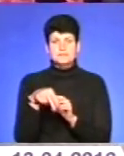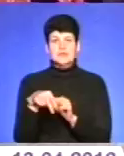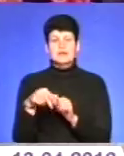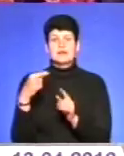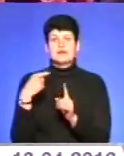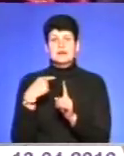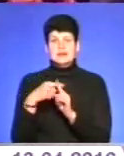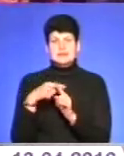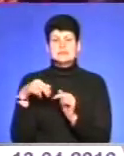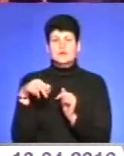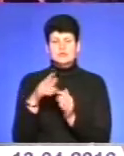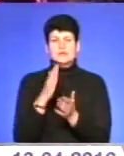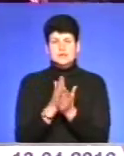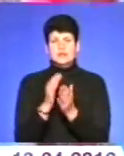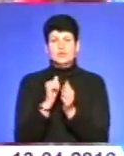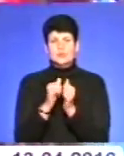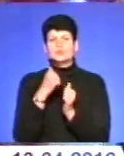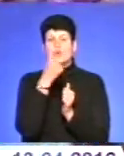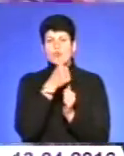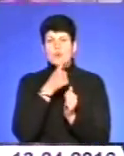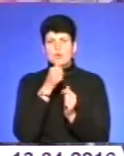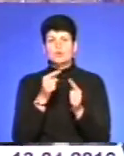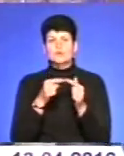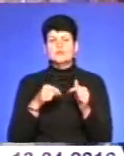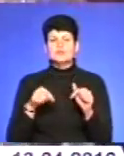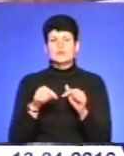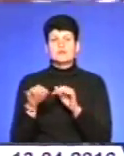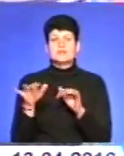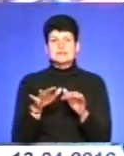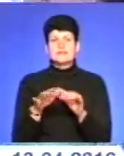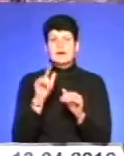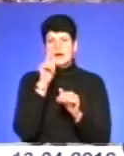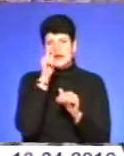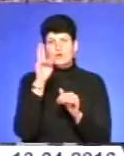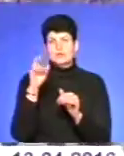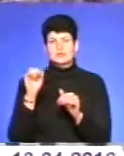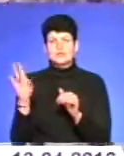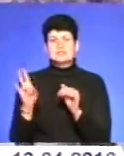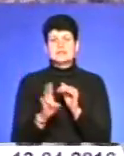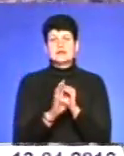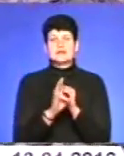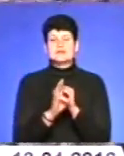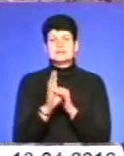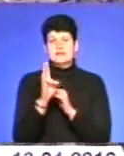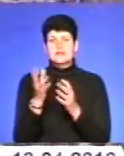відбувається щорічно напередодні Великодня. Організовує дійство Українська греко-католицька церква. Взяти